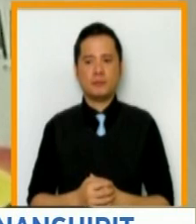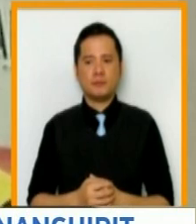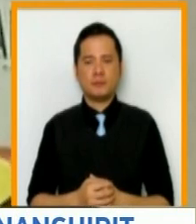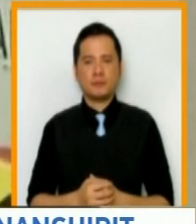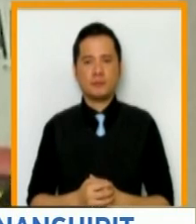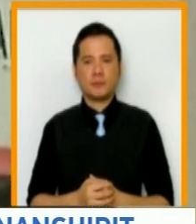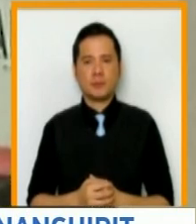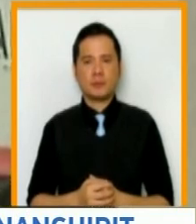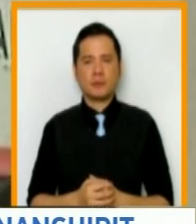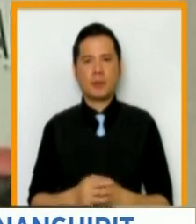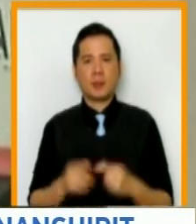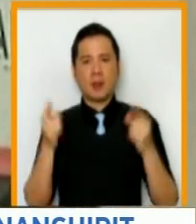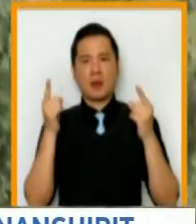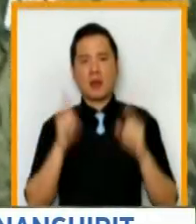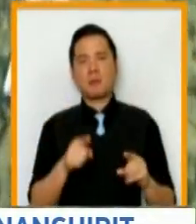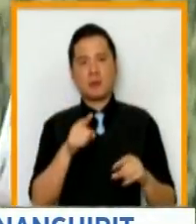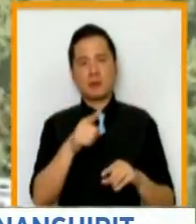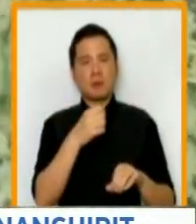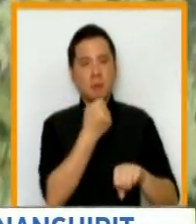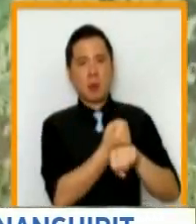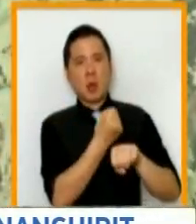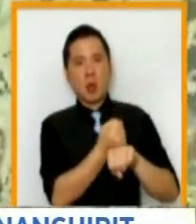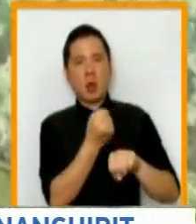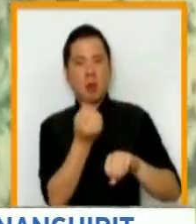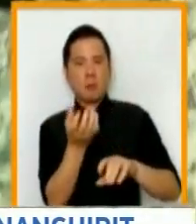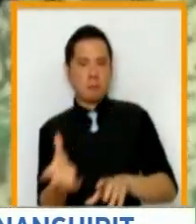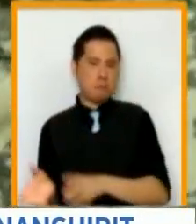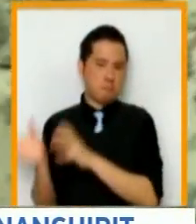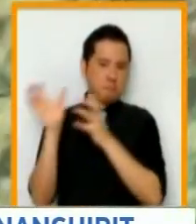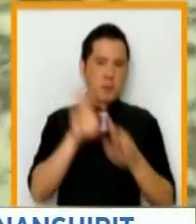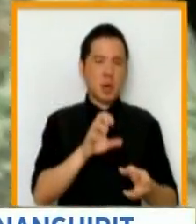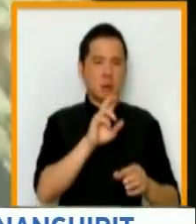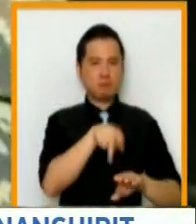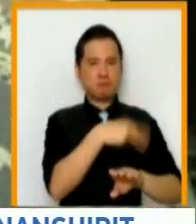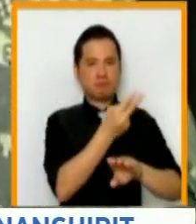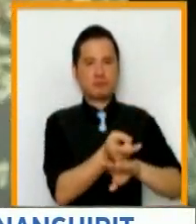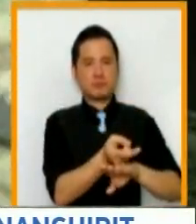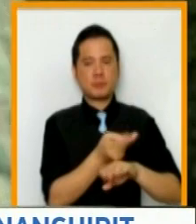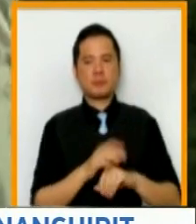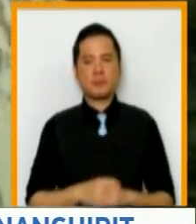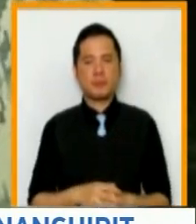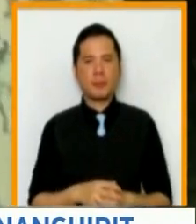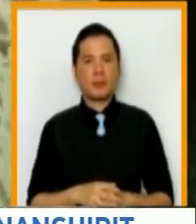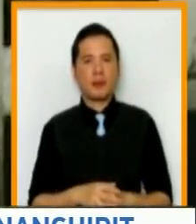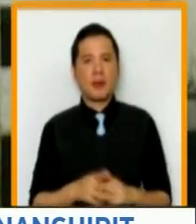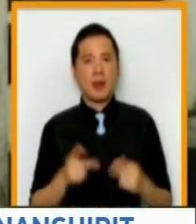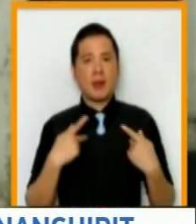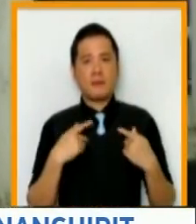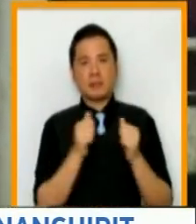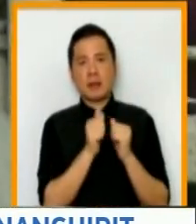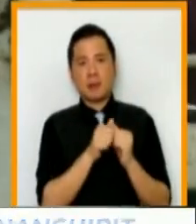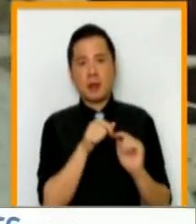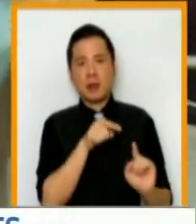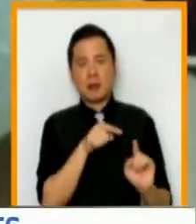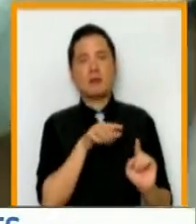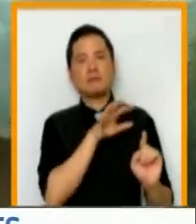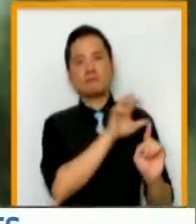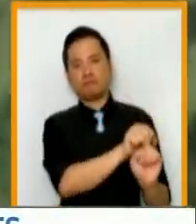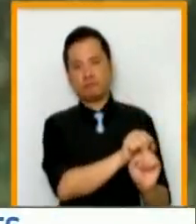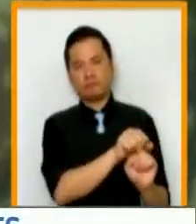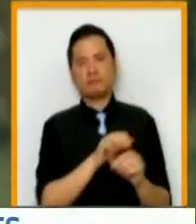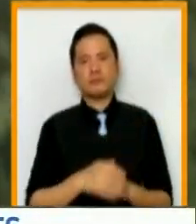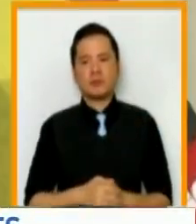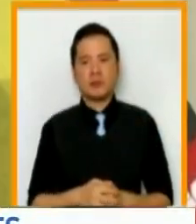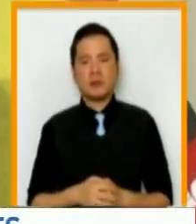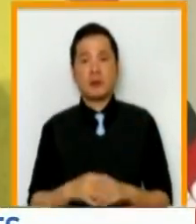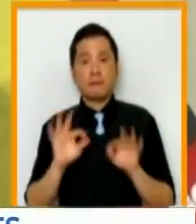pader sa semento. May isa pang kasamahan ng dalawa pero una na itong naaresto ayon sa pulisya. Mensahe nila sa pamilya ng